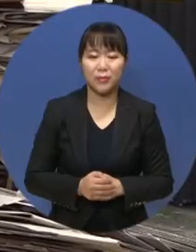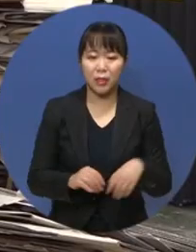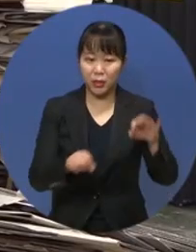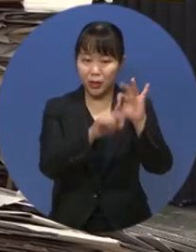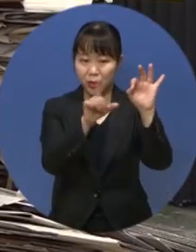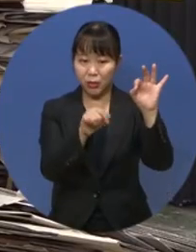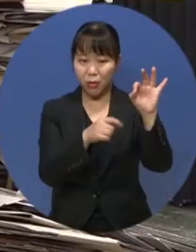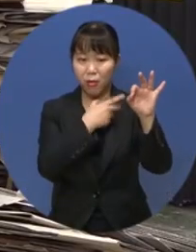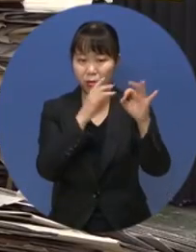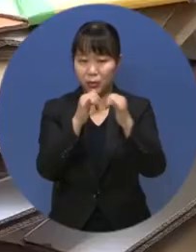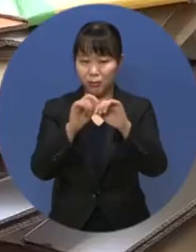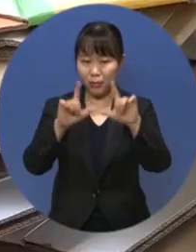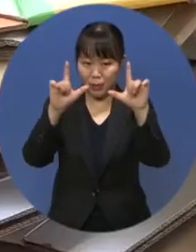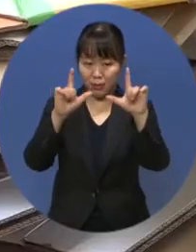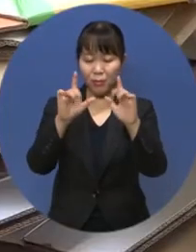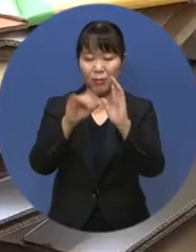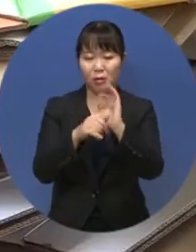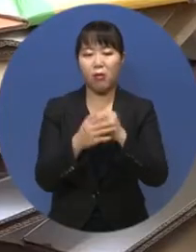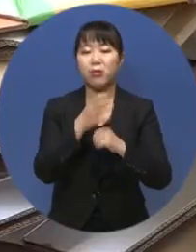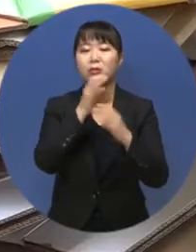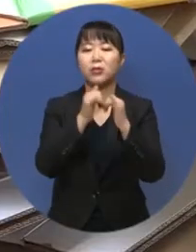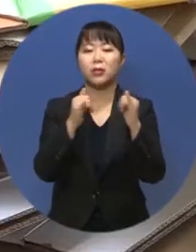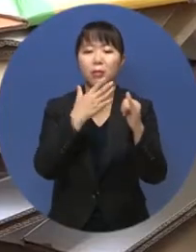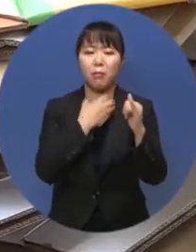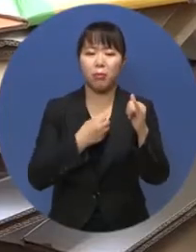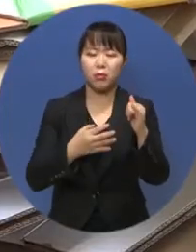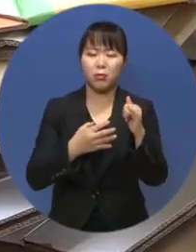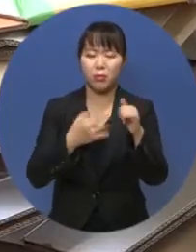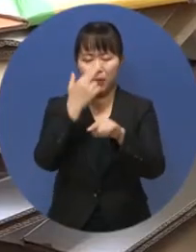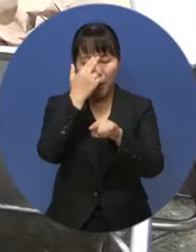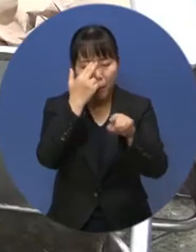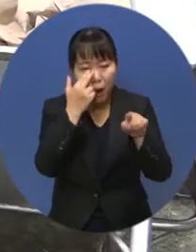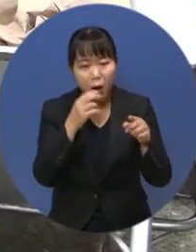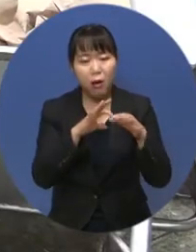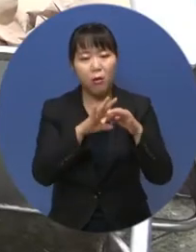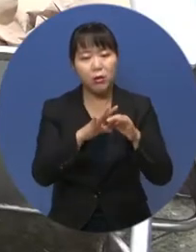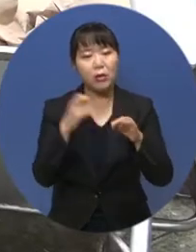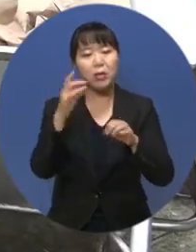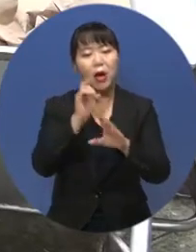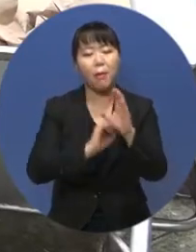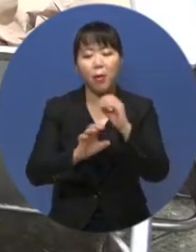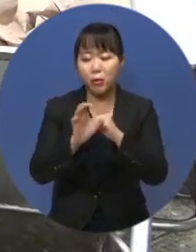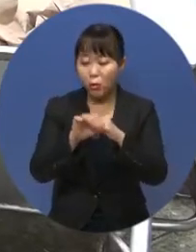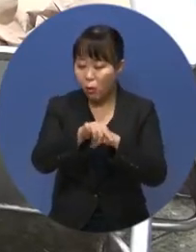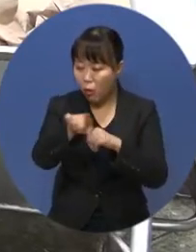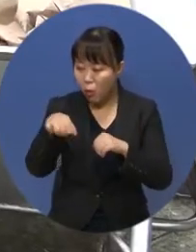10월 경로의 달을 맞아 어르신들이 복지 사각지대에 대해 다시 한번